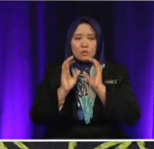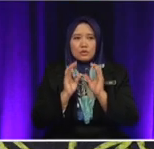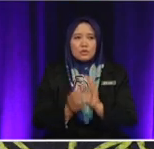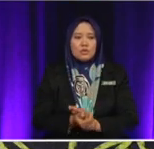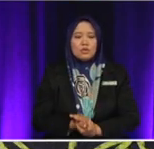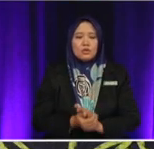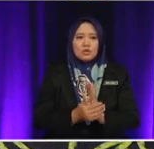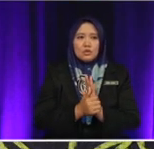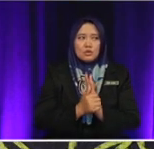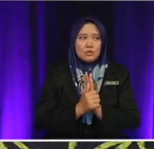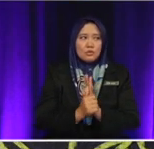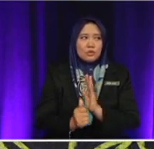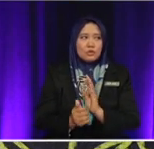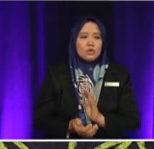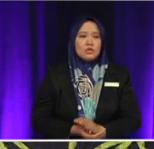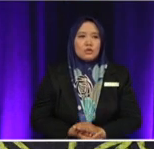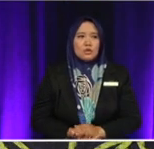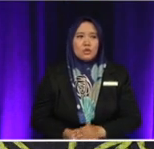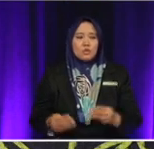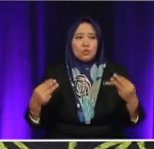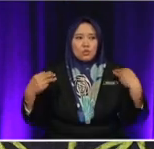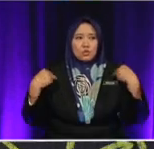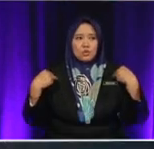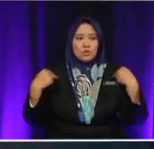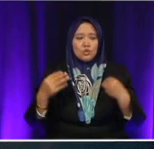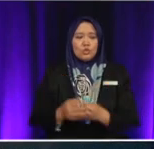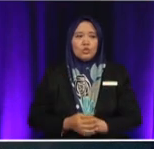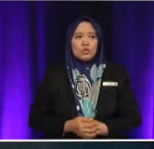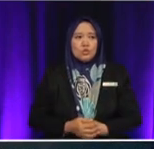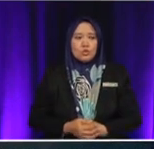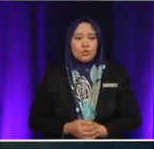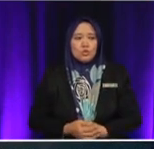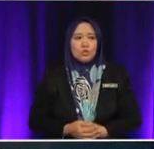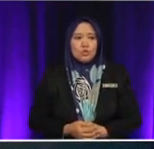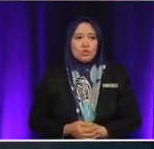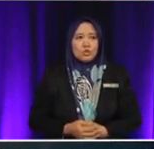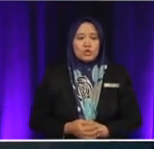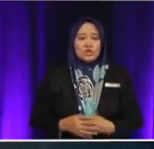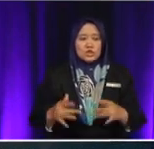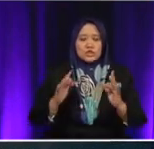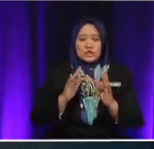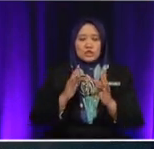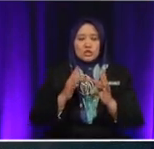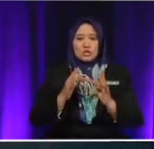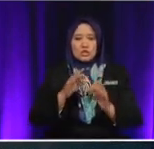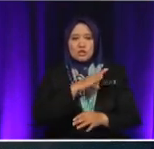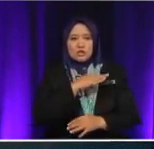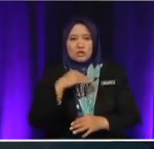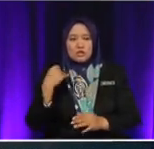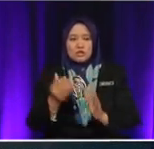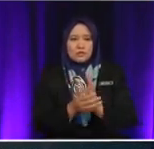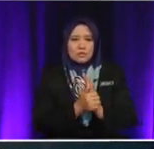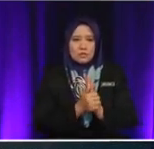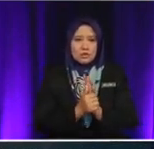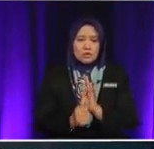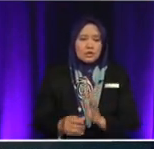kemahiran dinamika. Okey. Sebaik betul ada 4 semuanya. Memang saja tadi tu. Okey. Betul ke 4? Okey. Okay. Ada 3